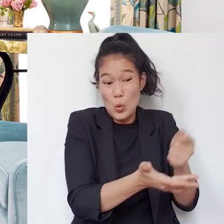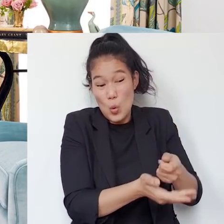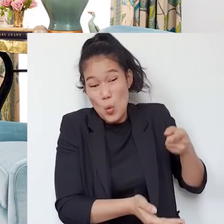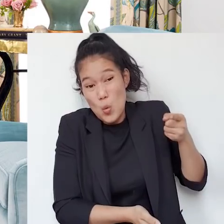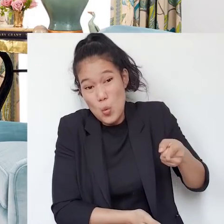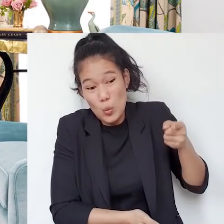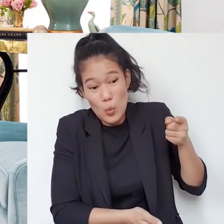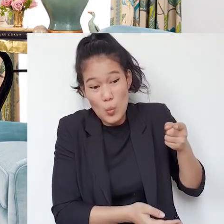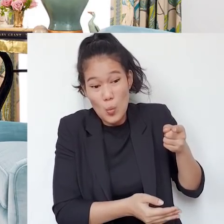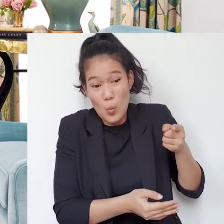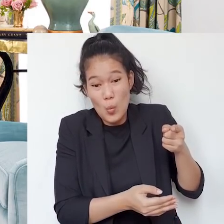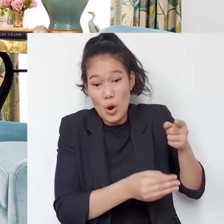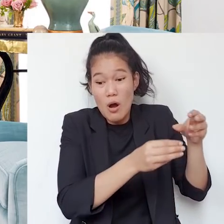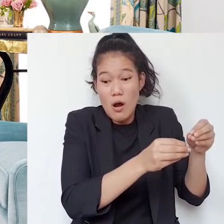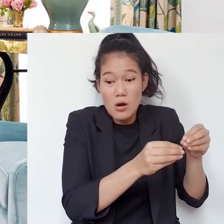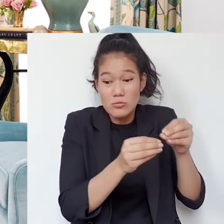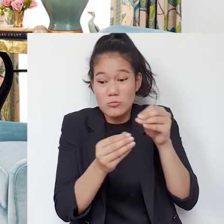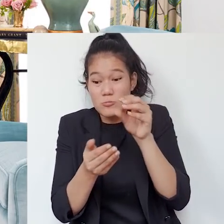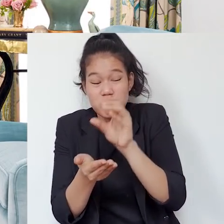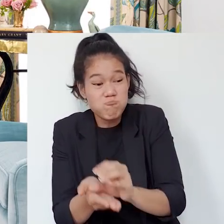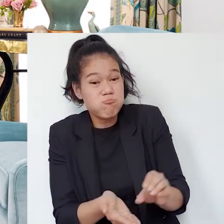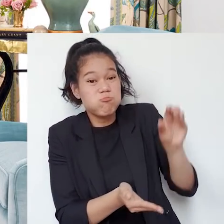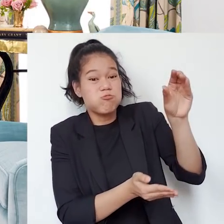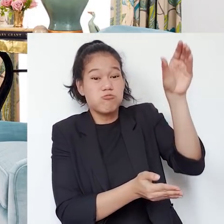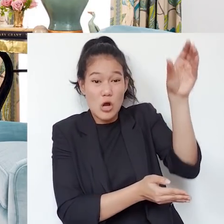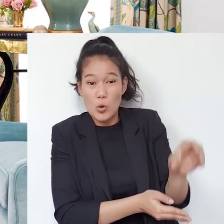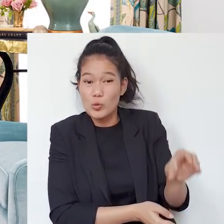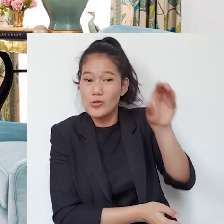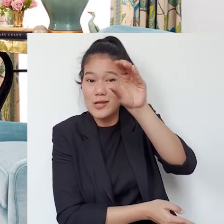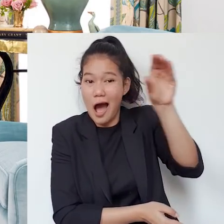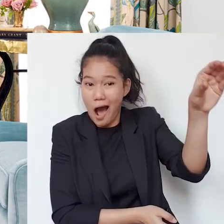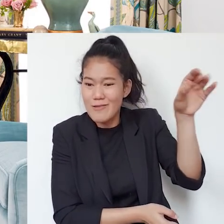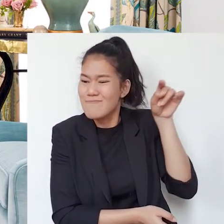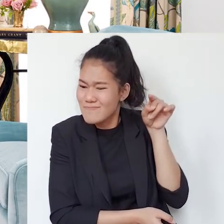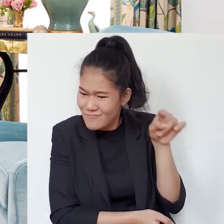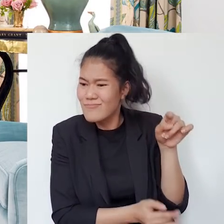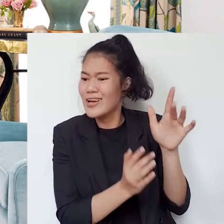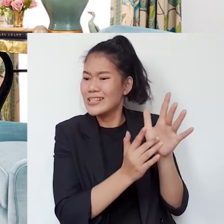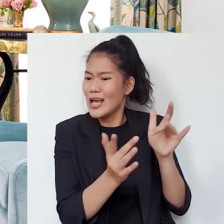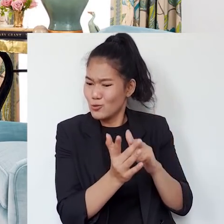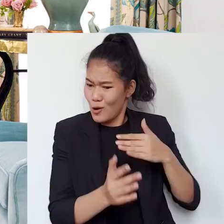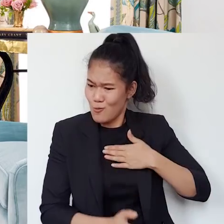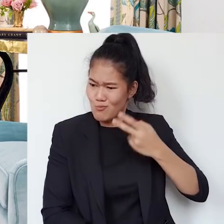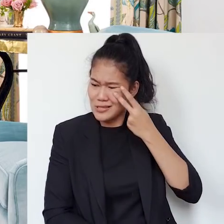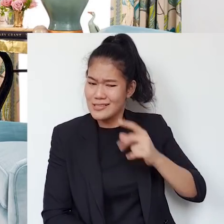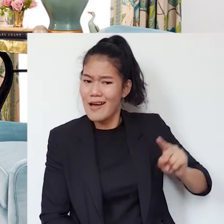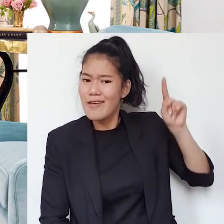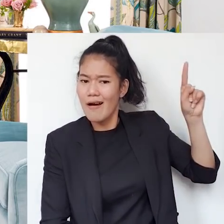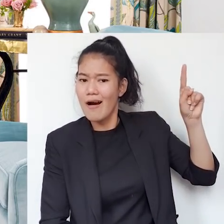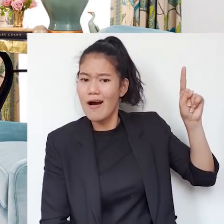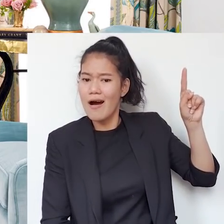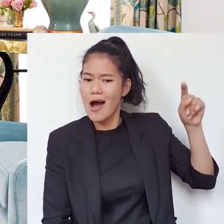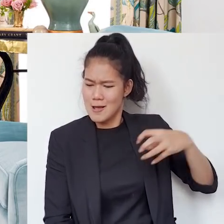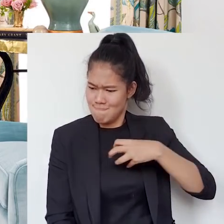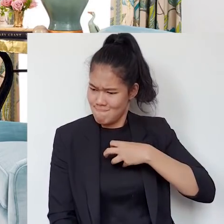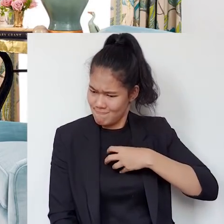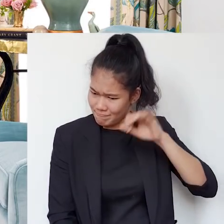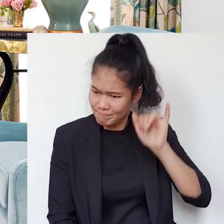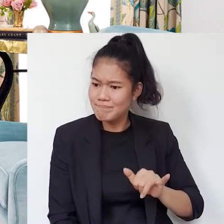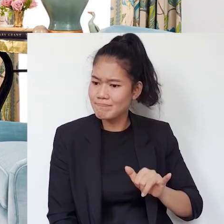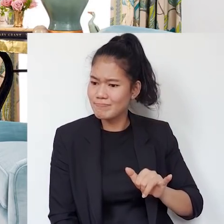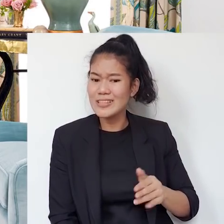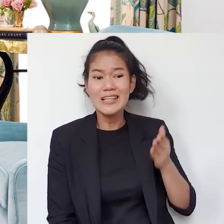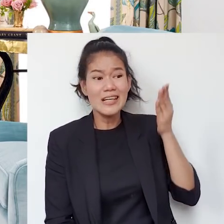lalu kamu gantungkan di kayu salib itu, itulah yang aku yakini. Dan dia yang aku yakini